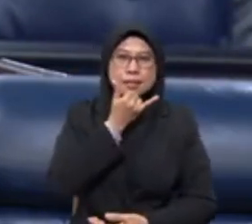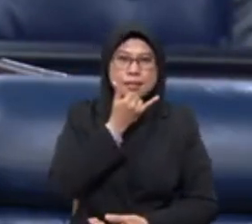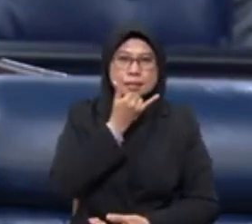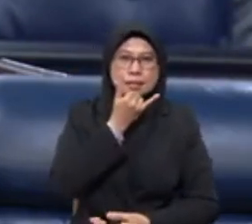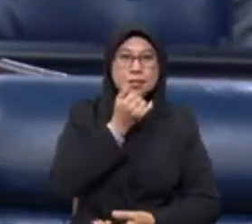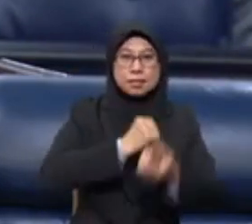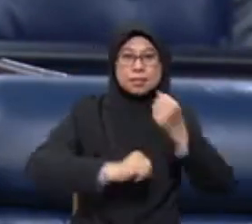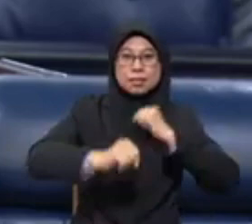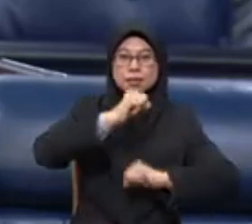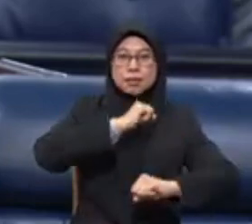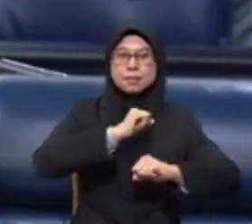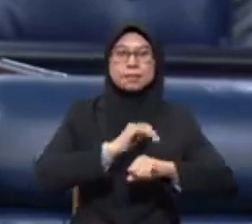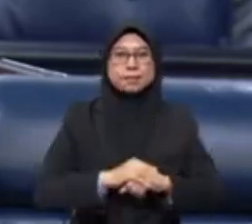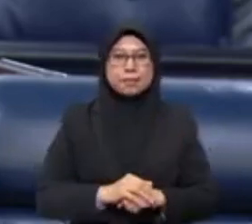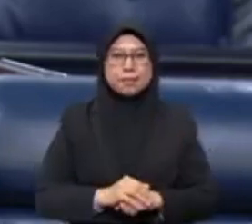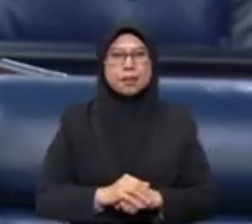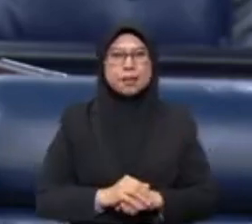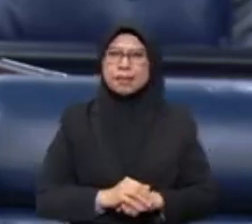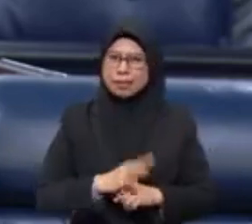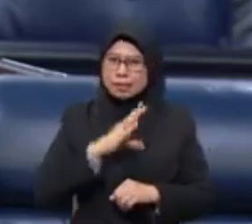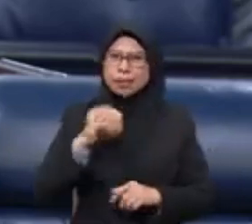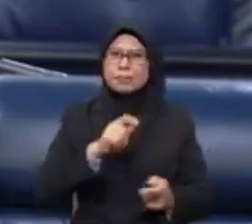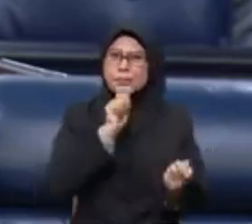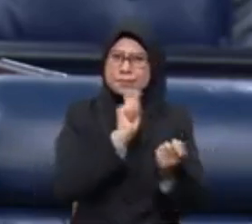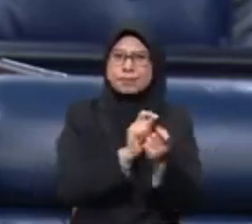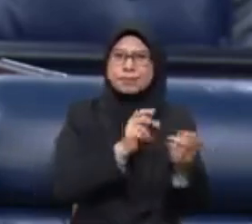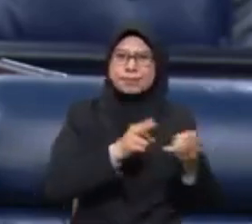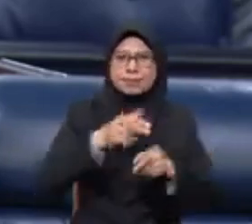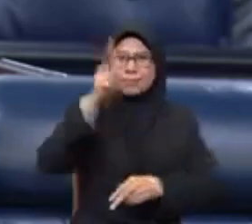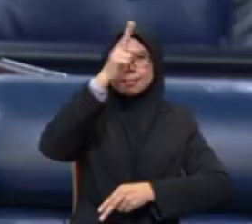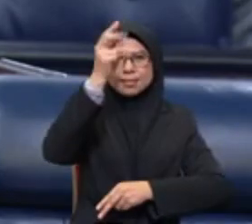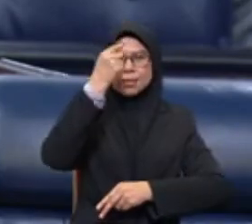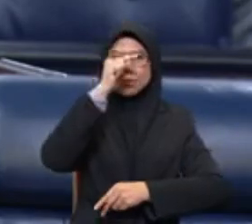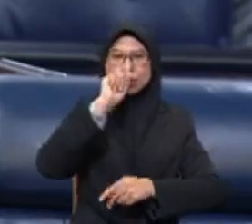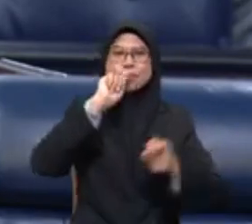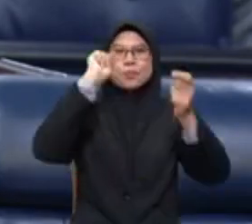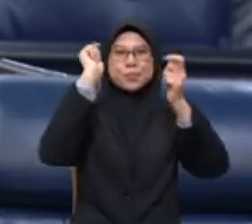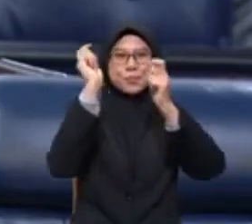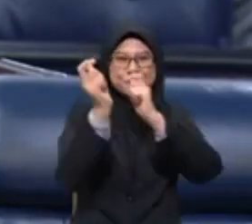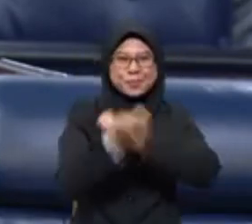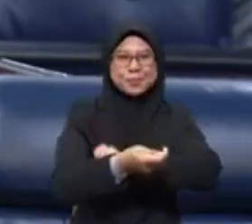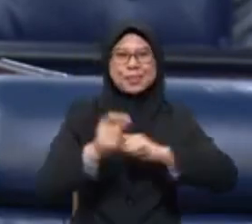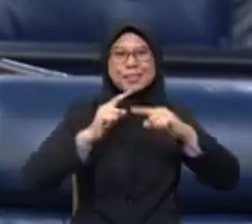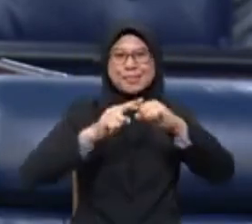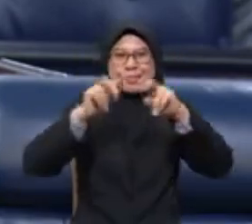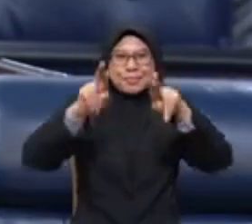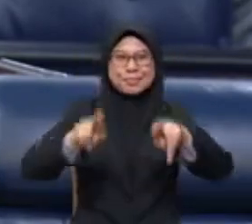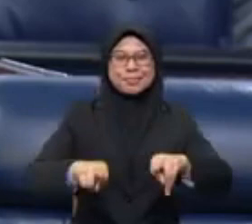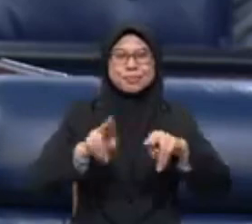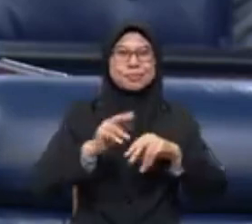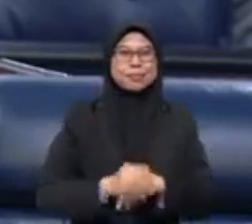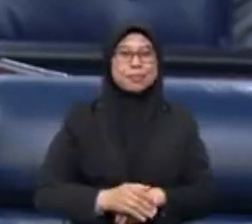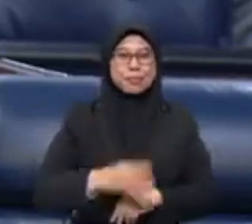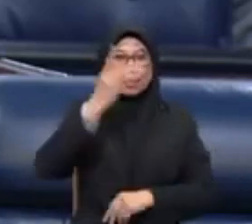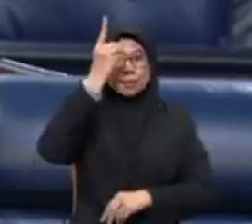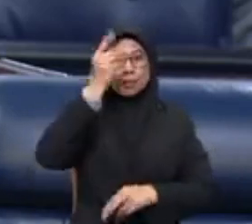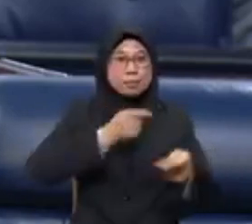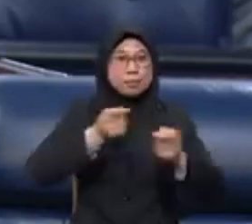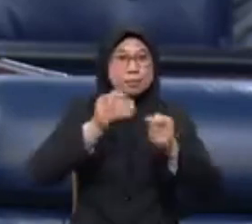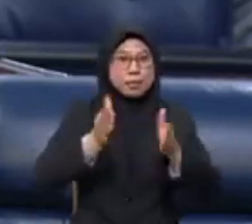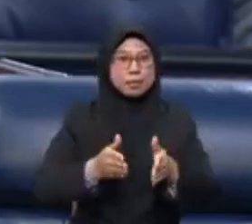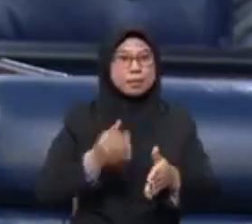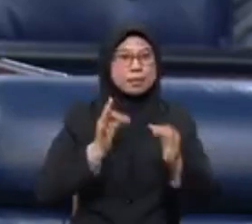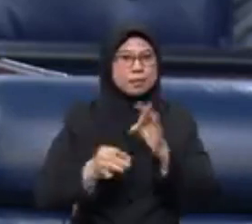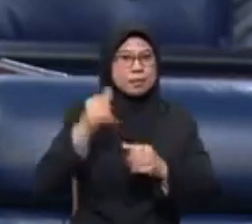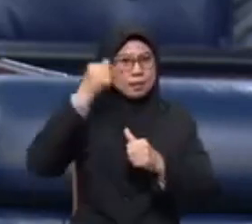malah bertepatan dengan usaha kerajaan untuk mentransformasikan Dewan Rakyat. Datuk Speaker, jika kita